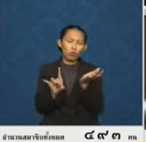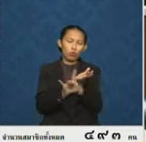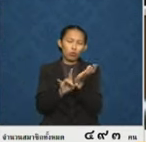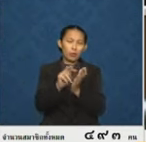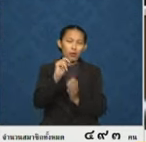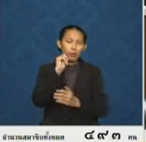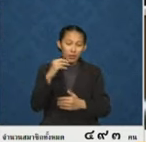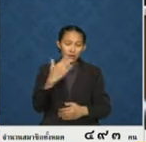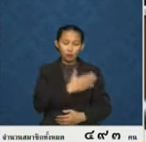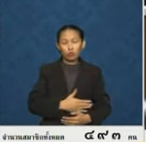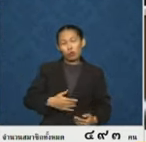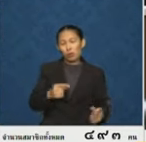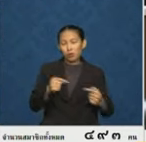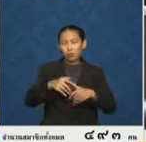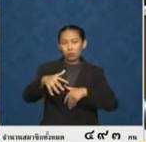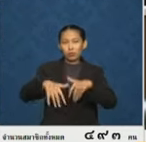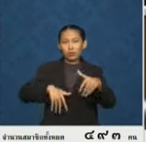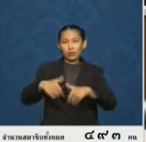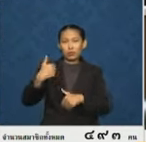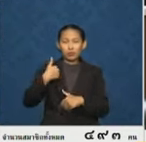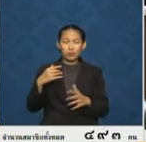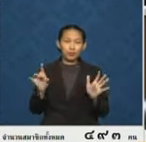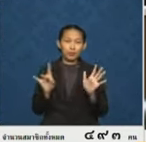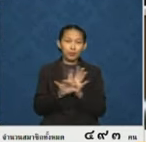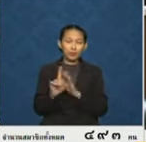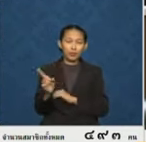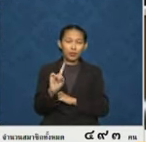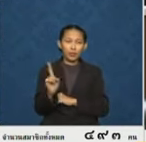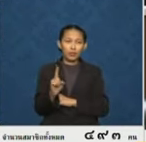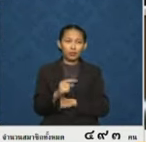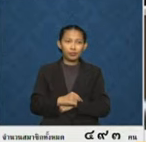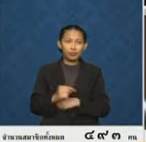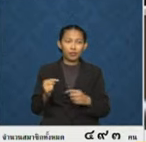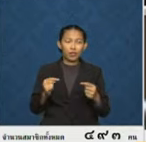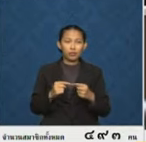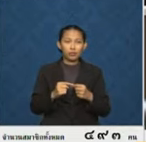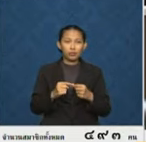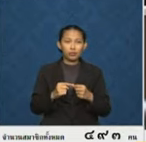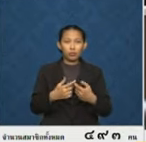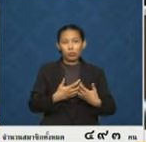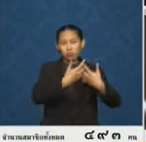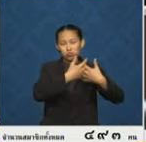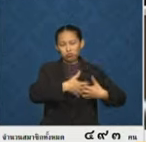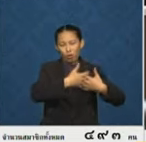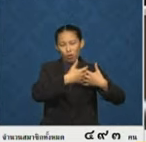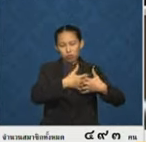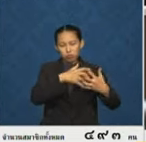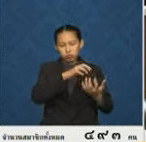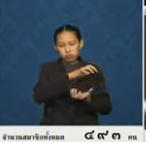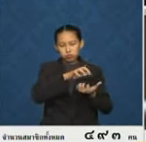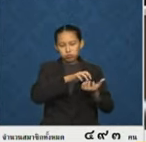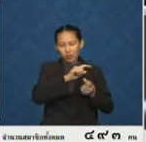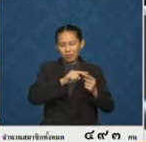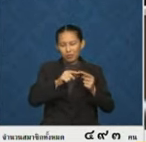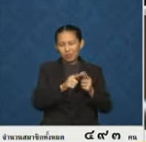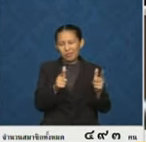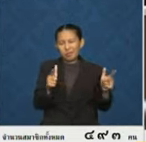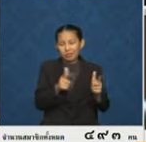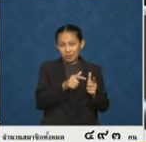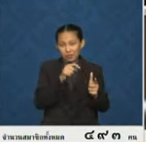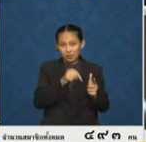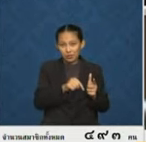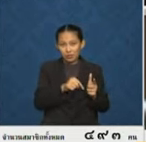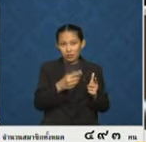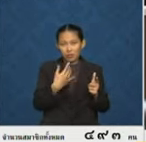สุขภาพของประชาชนเป็นอย่างยิ่งสุดท้ายนะคะขนาดโขงของโรงกลองก็เล็กเกินไปทำให้มี